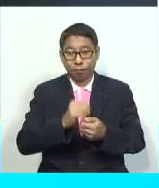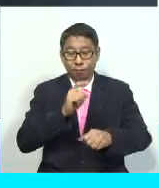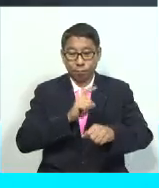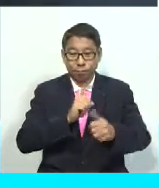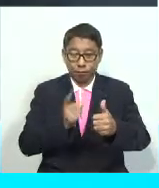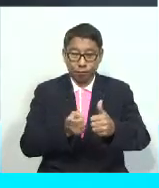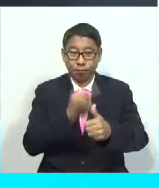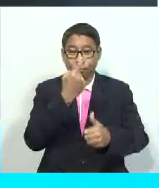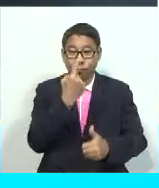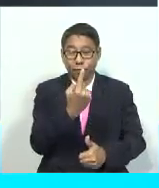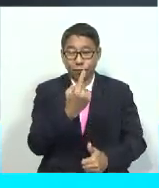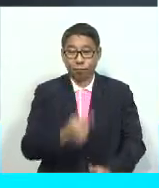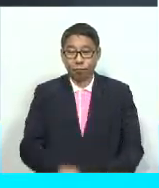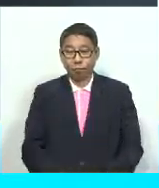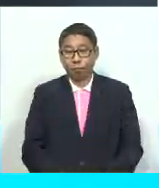ที่หนึ่งนะครับ